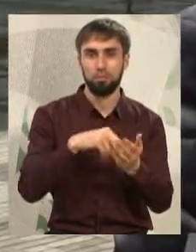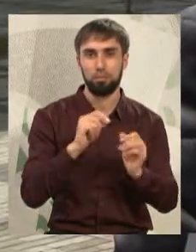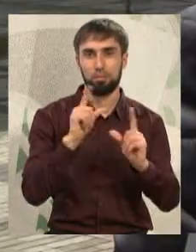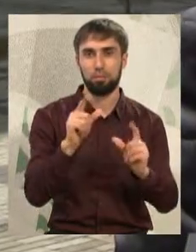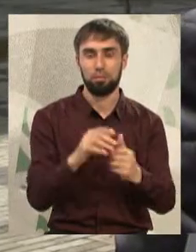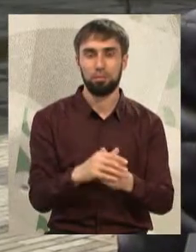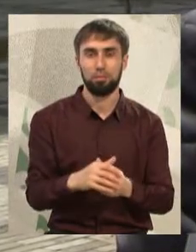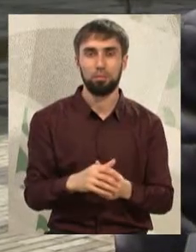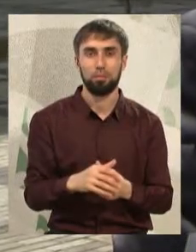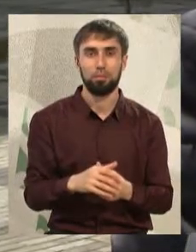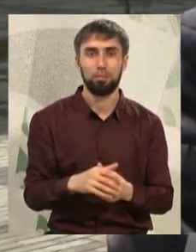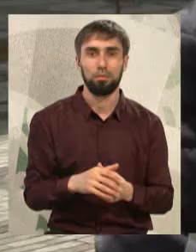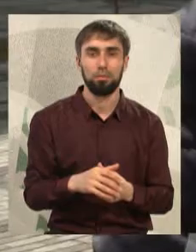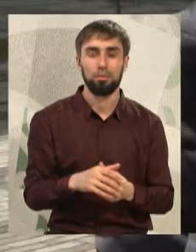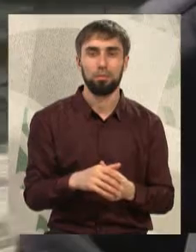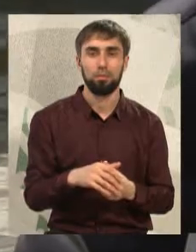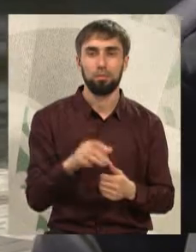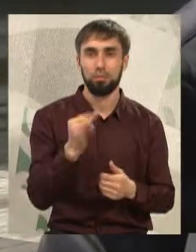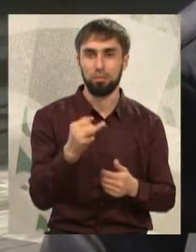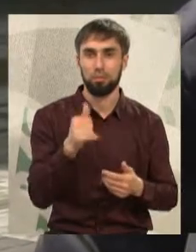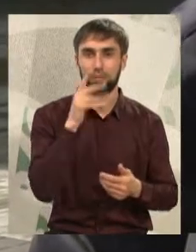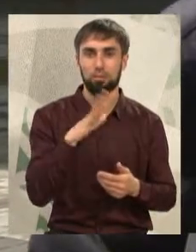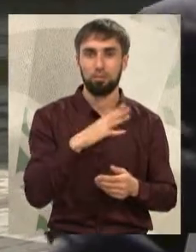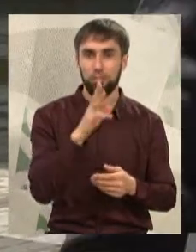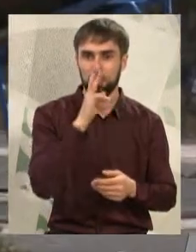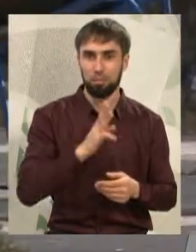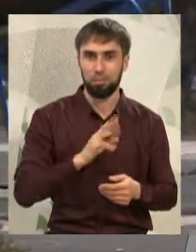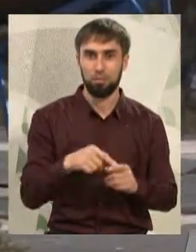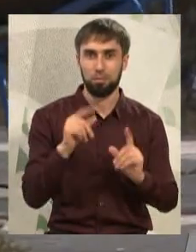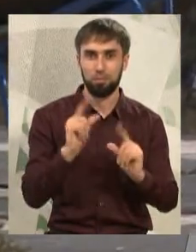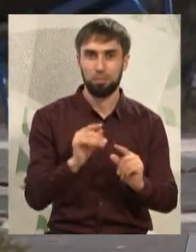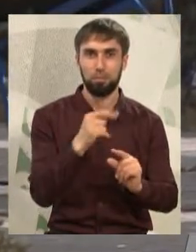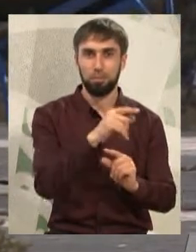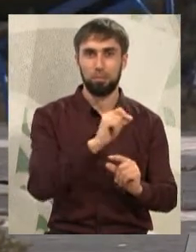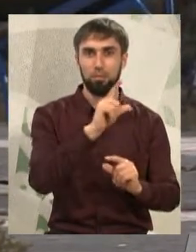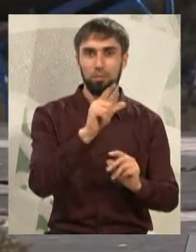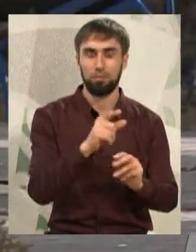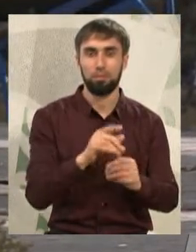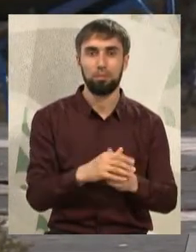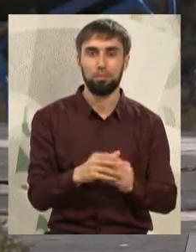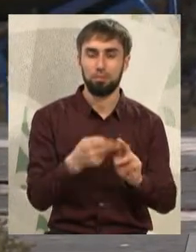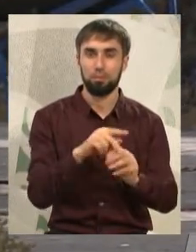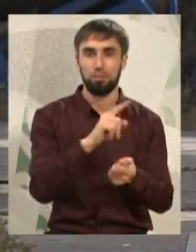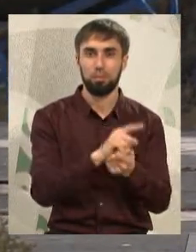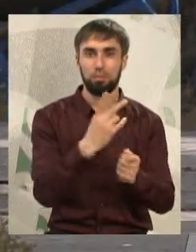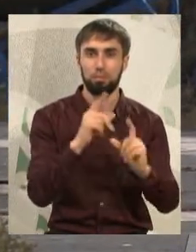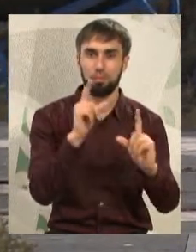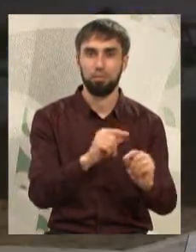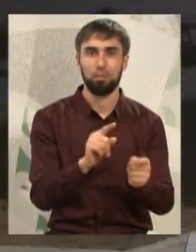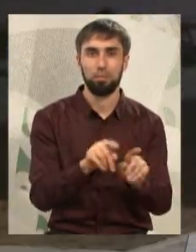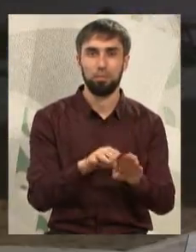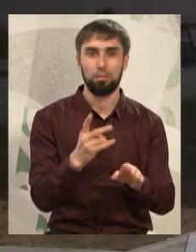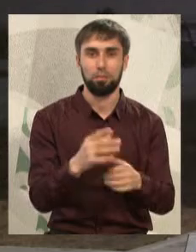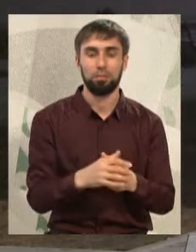ценам в других регионах, где уровень жизни и доходы жителей выше, чем в Ингушетии. По их мнению, она должна быть снижена с учетом этой ситуации.